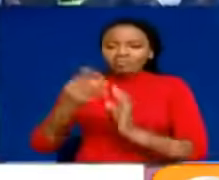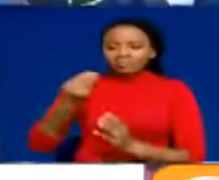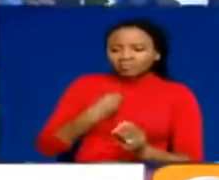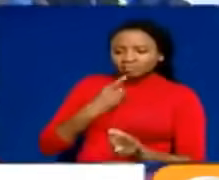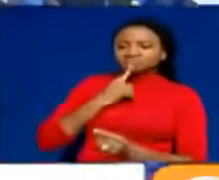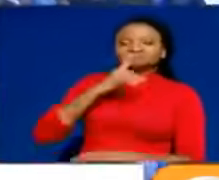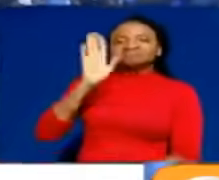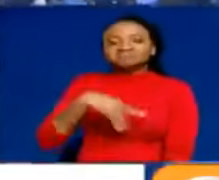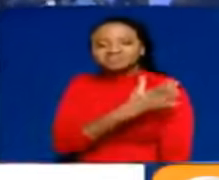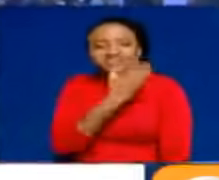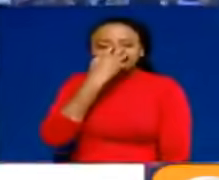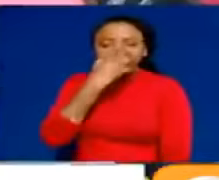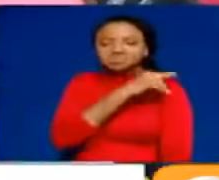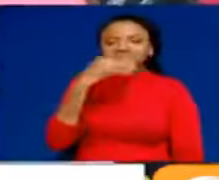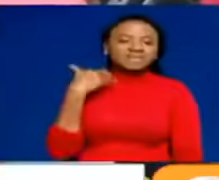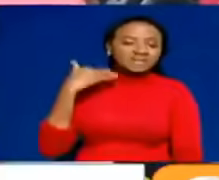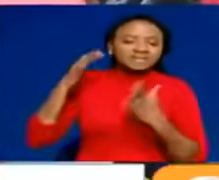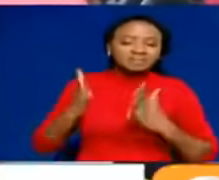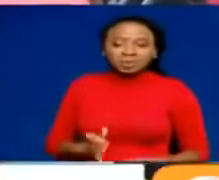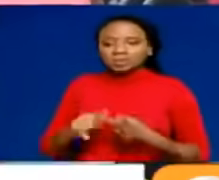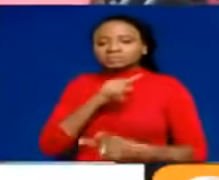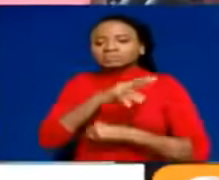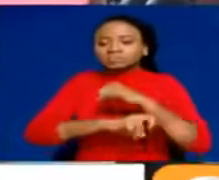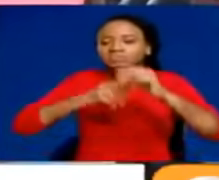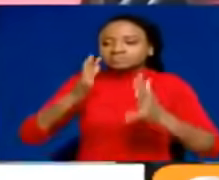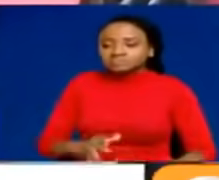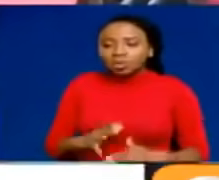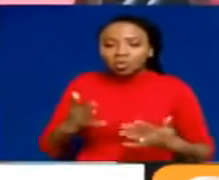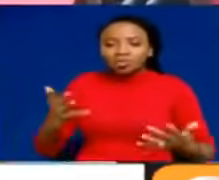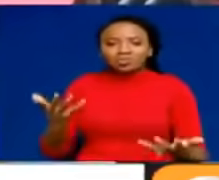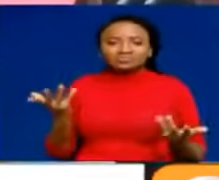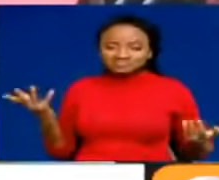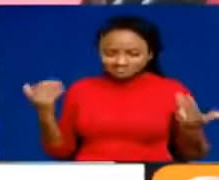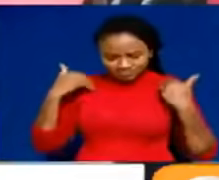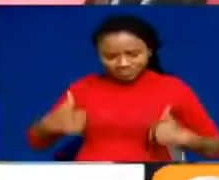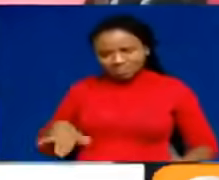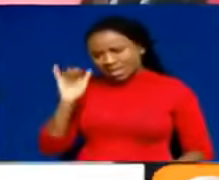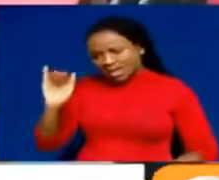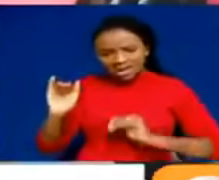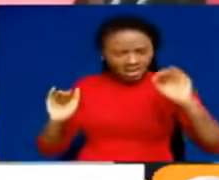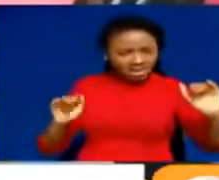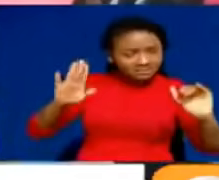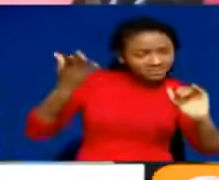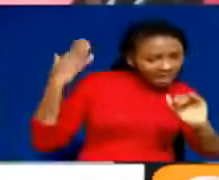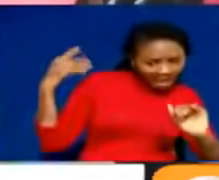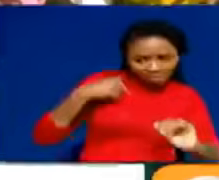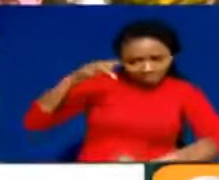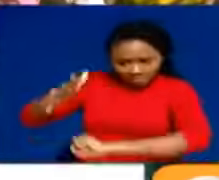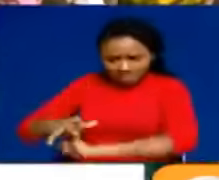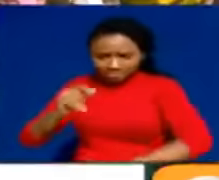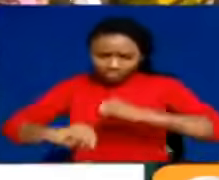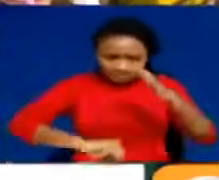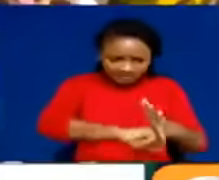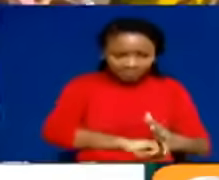oh huyu Ruto sijui ni mkora, sijui ni mwizi. Oh, sasa mimi nauliza nyinyi, siku ile mimi nilikuwa